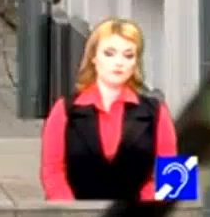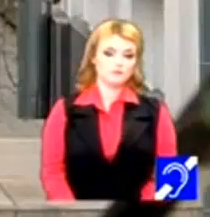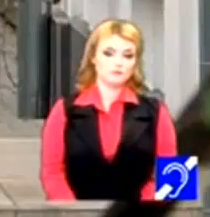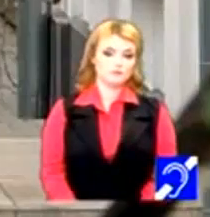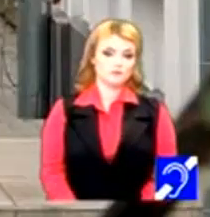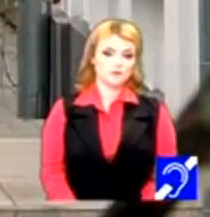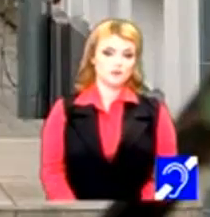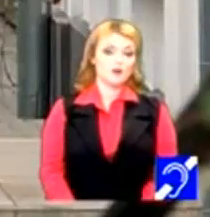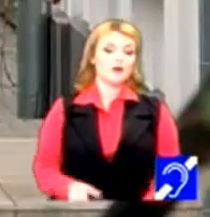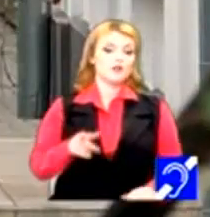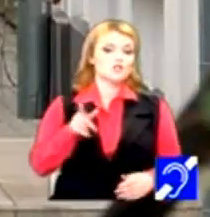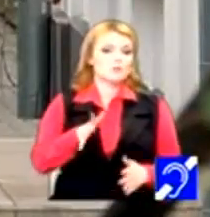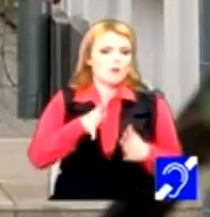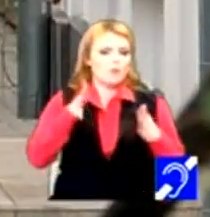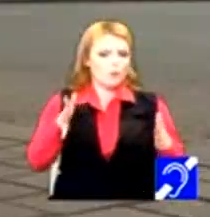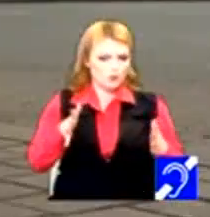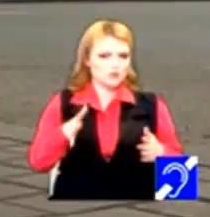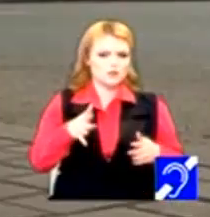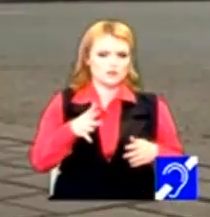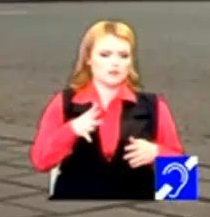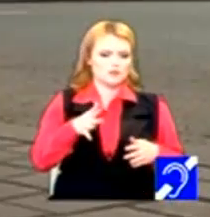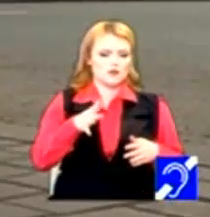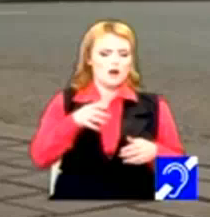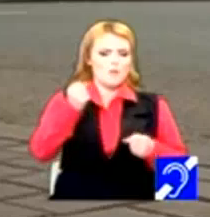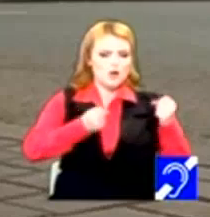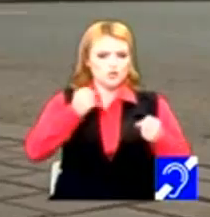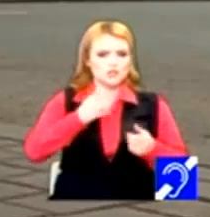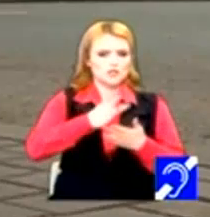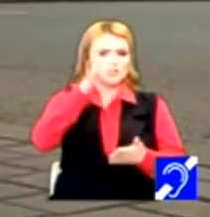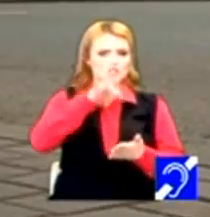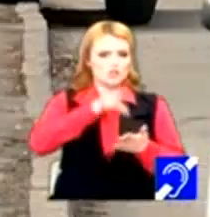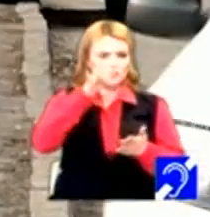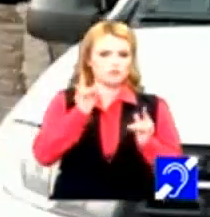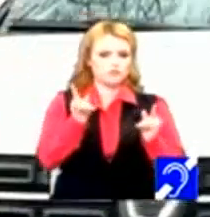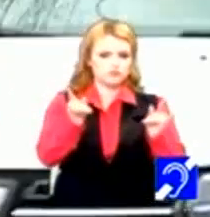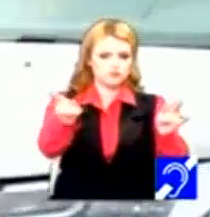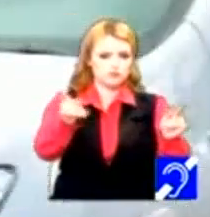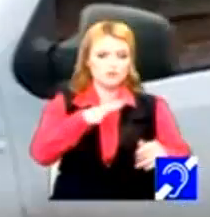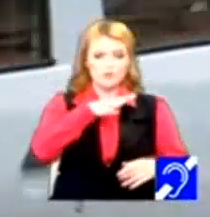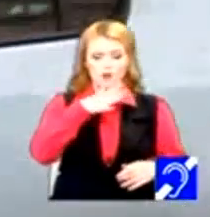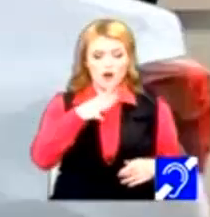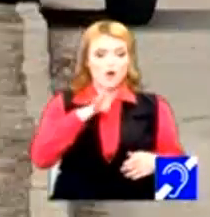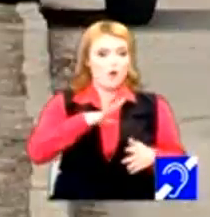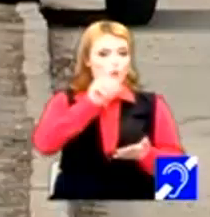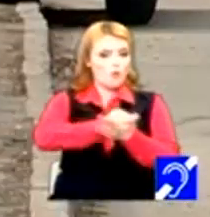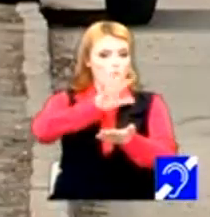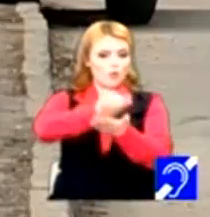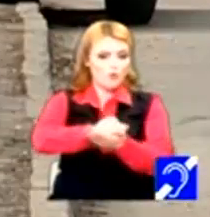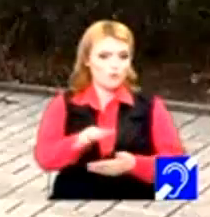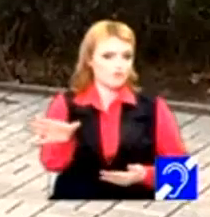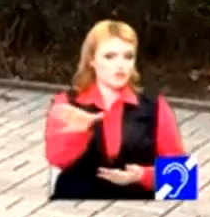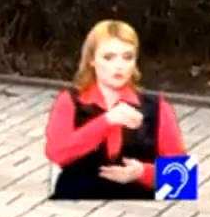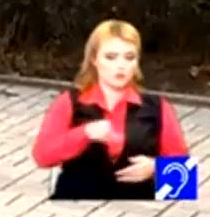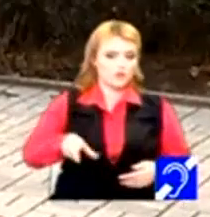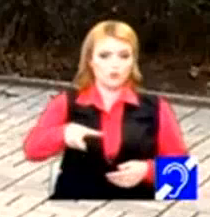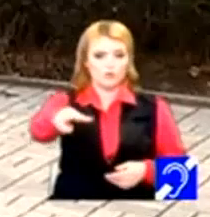200.000. Statistic, cel mai aglomerat este sectorul centru. Autoturismele ocupă în timpul zilei aproape 60% din suprafața utilă a străzilor.